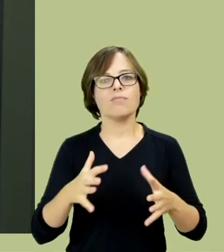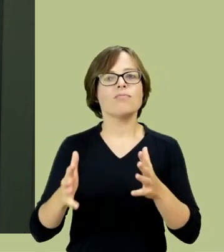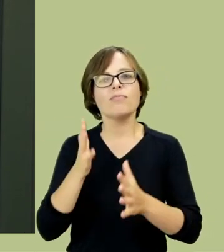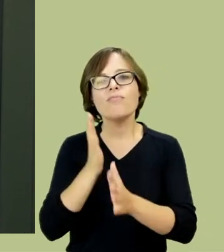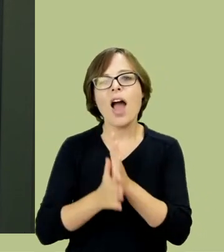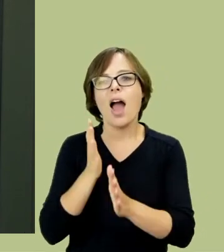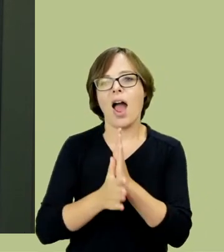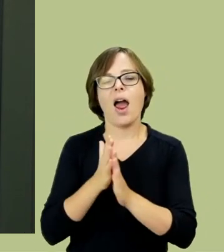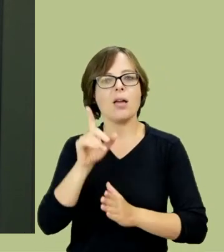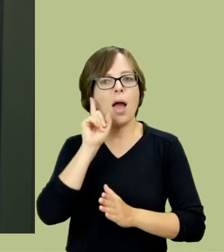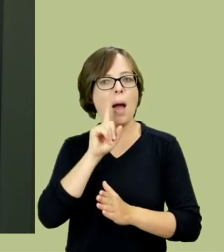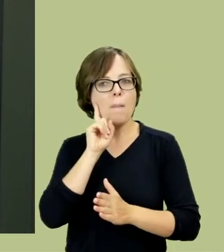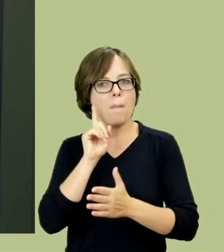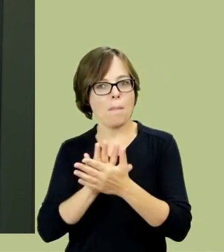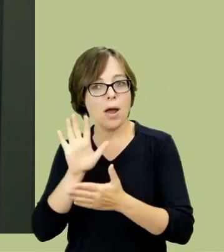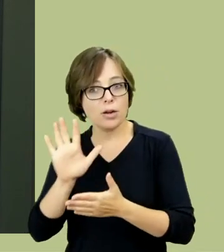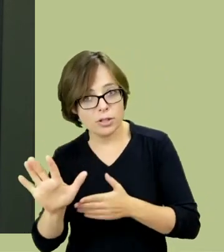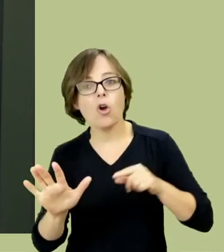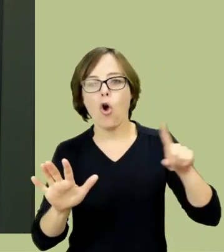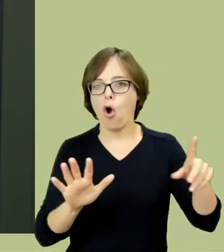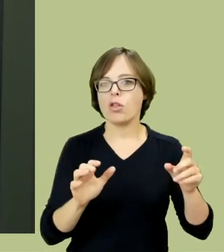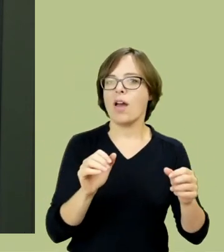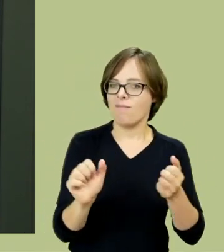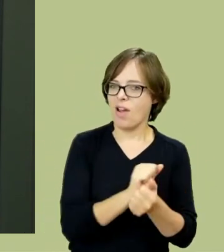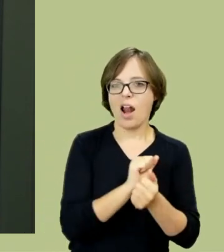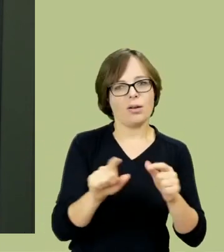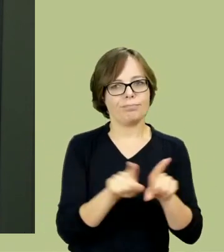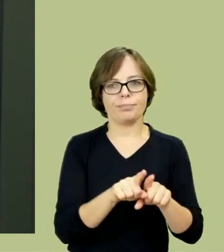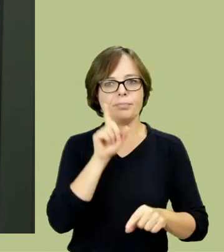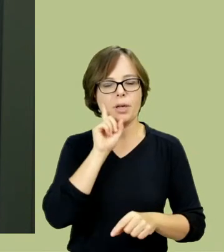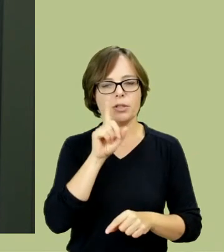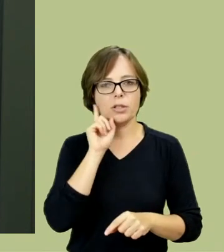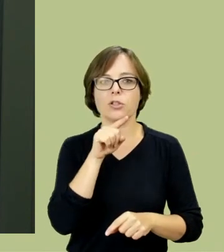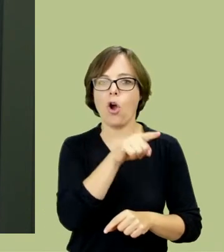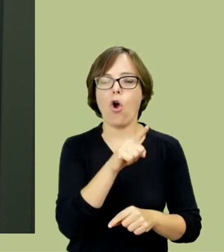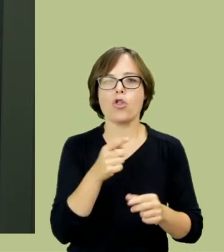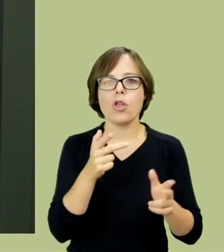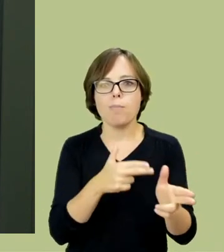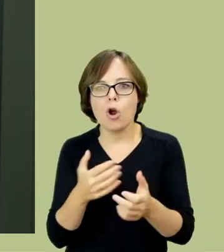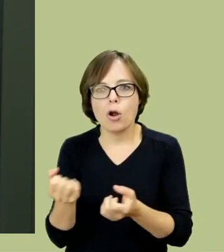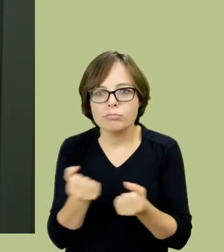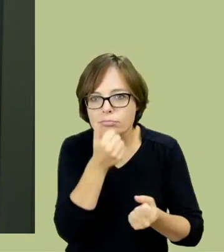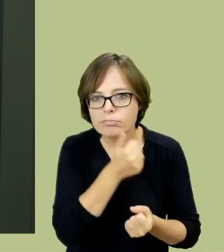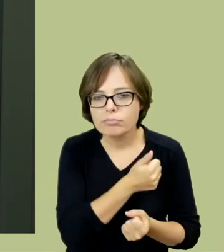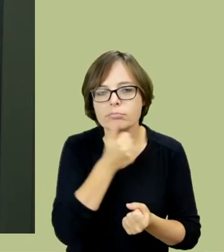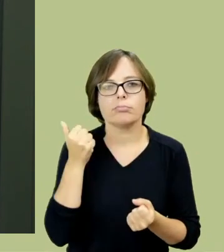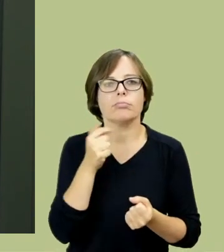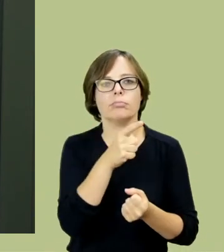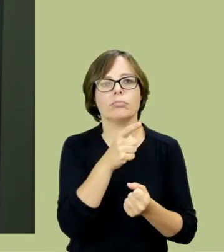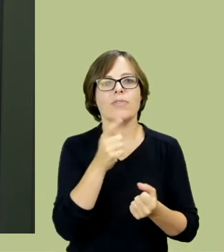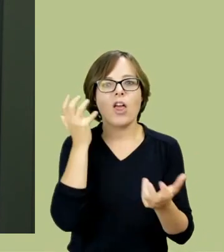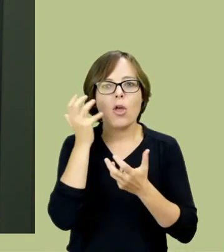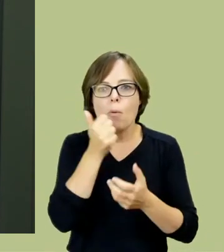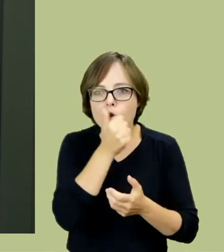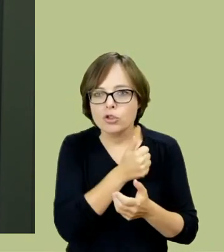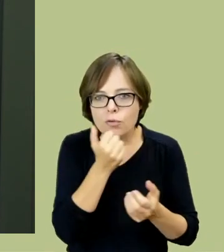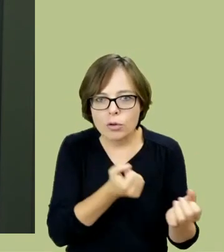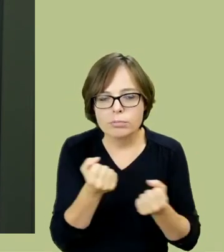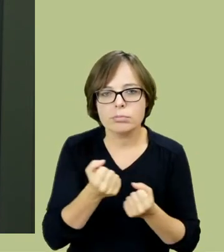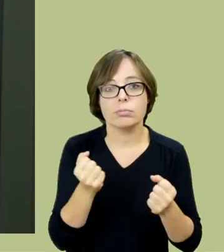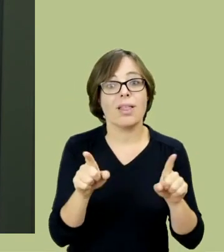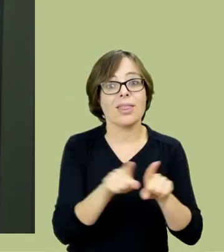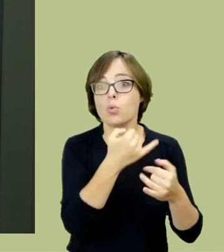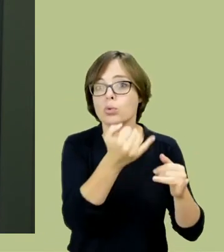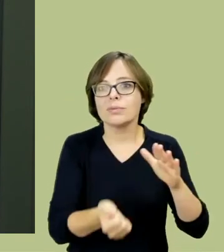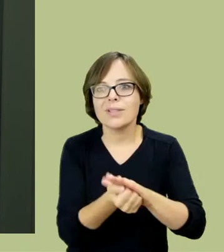walczyła jak mężczyzna. Przemycała broń, szyfrowała wiadomości, brała udział w zamachach. Zapamiętano ją jednak